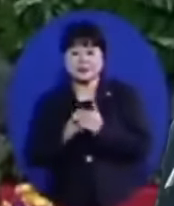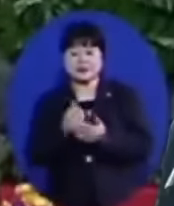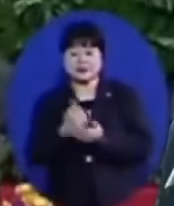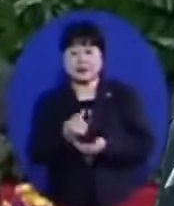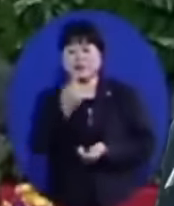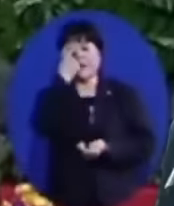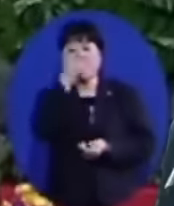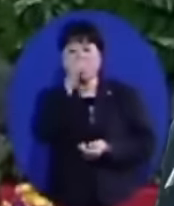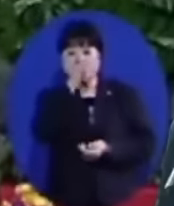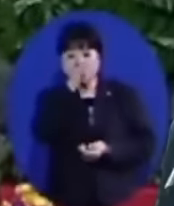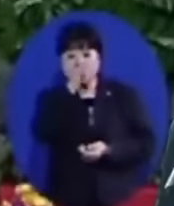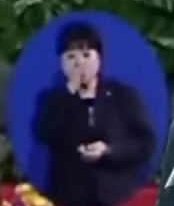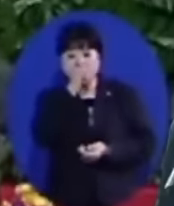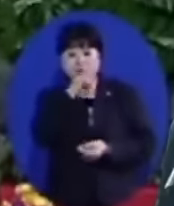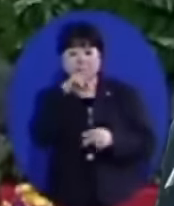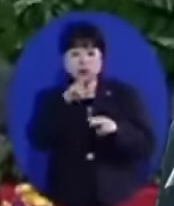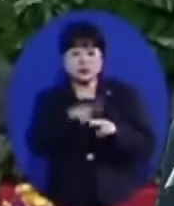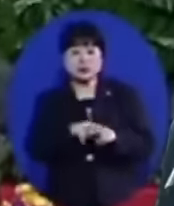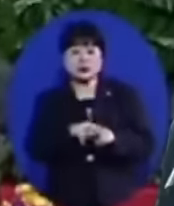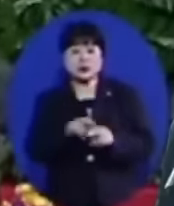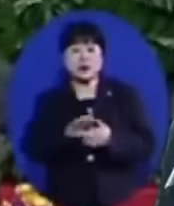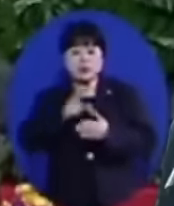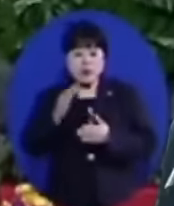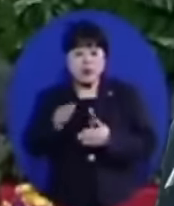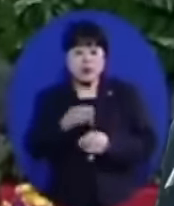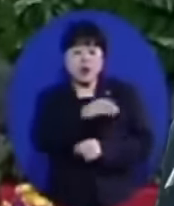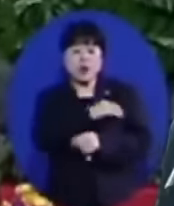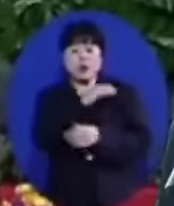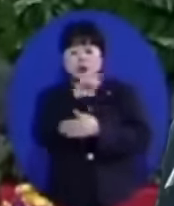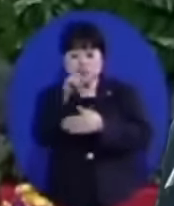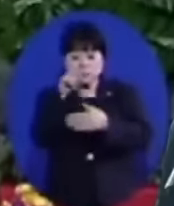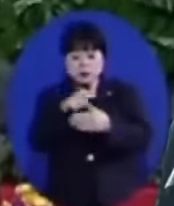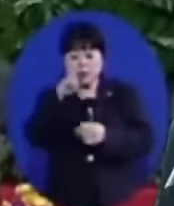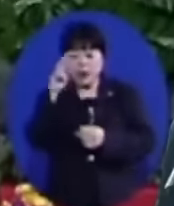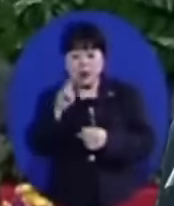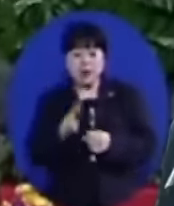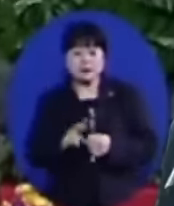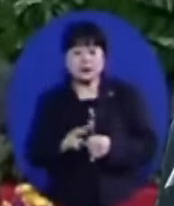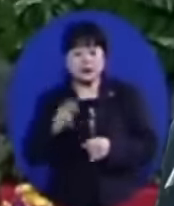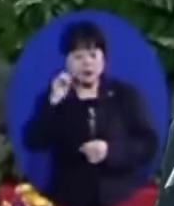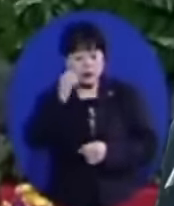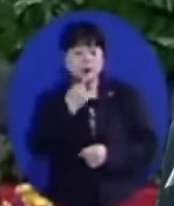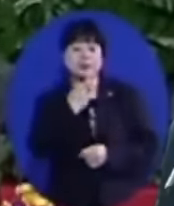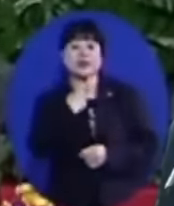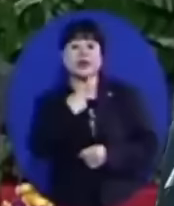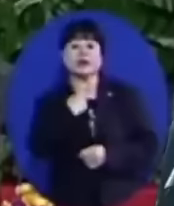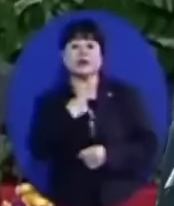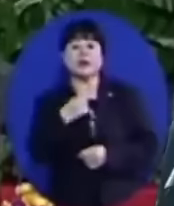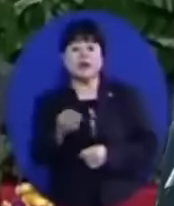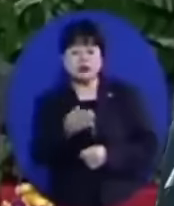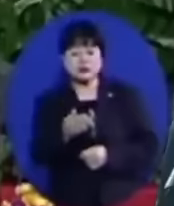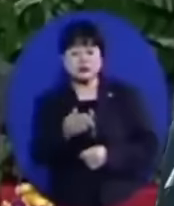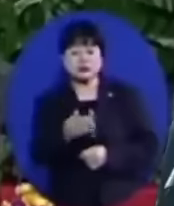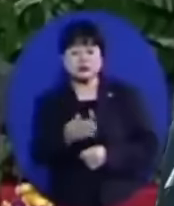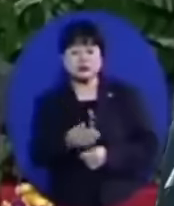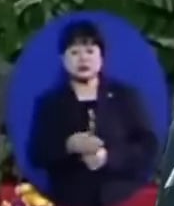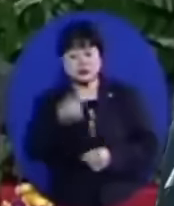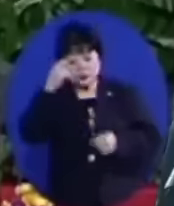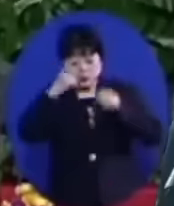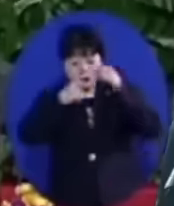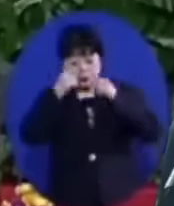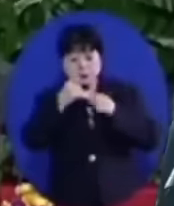돈, 지위, 명예, 권력의 화려함 속에서도 갑자기 엄습하는 허무와